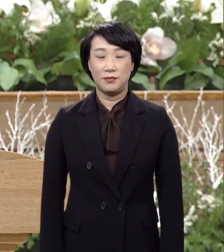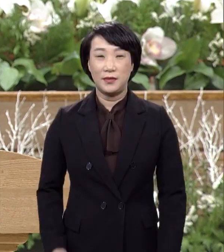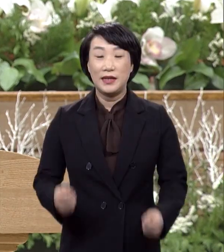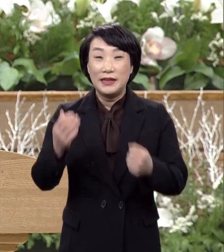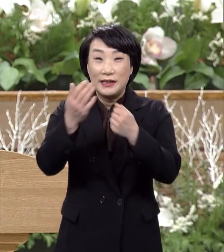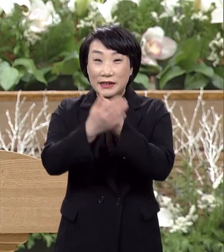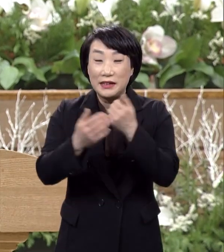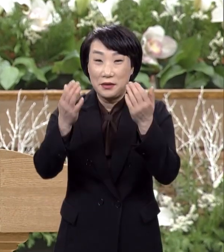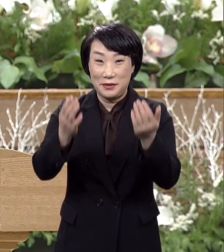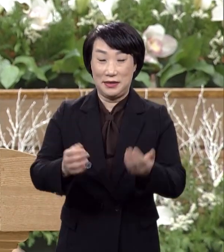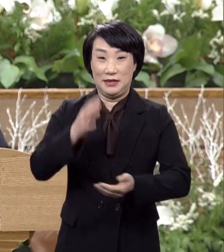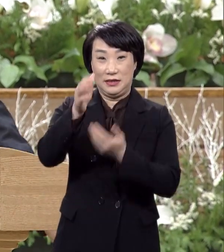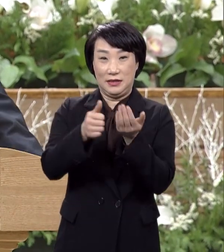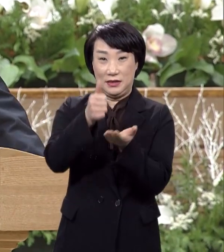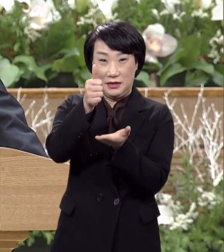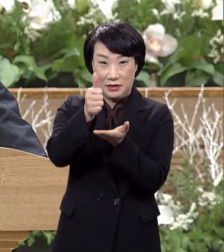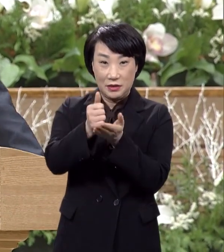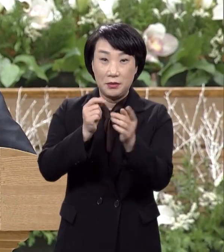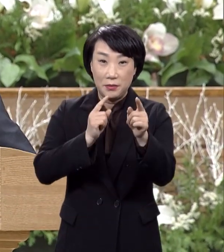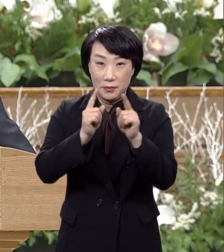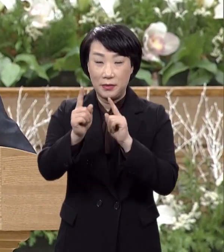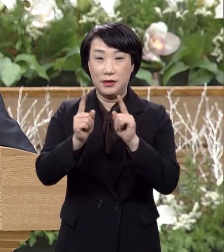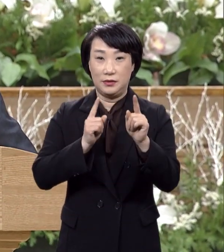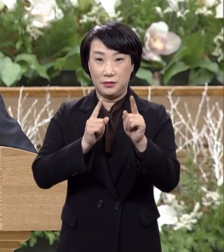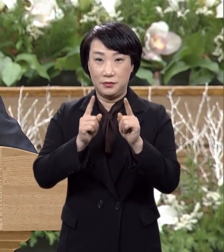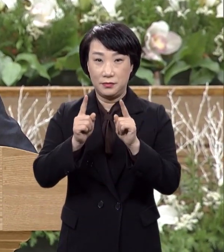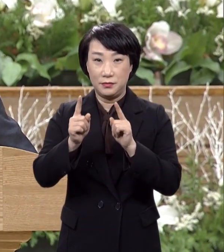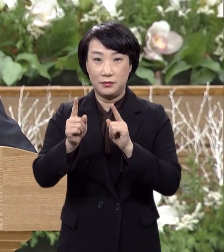은혜 받으실 하나님 말씀은